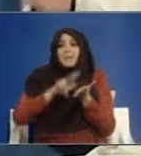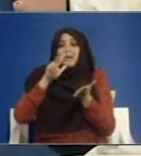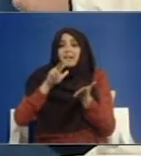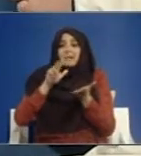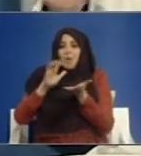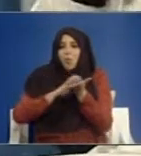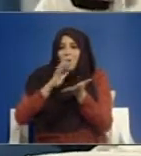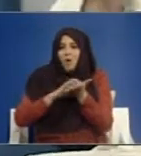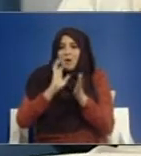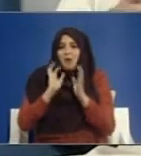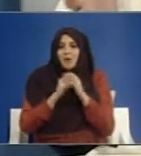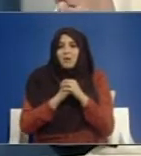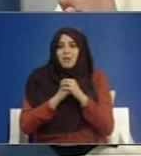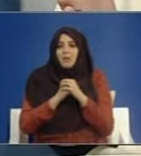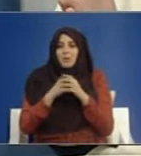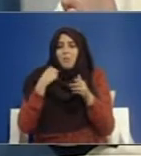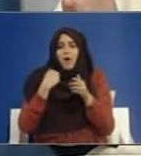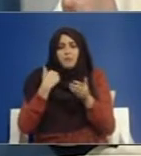زين أعمالك على القرآن الكريم،